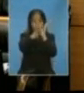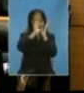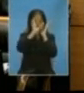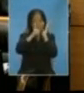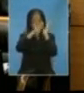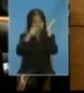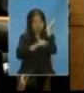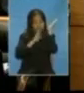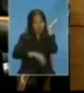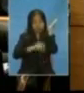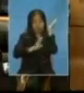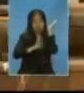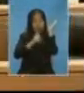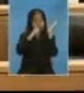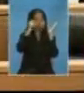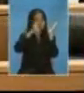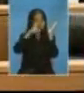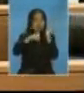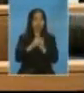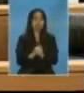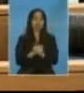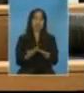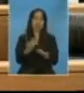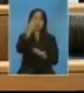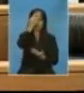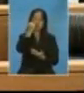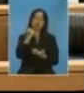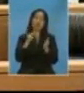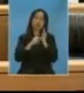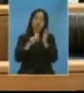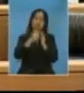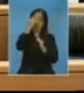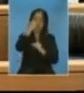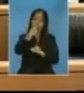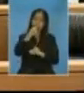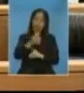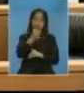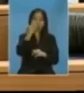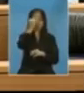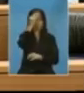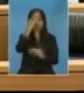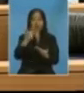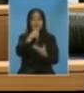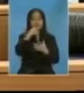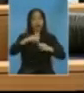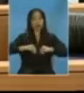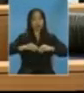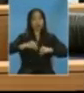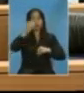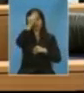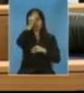ม่ได้ถึงปารังเบซาเราก็บอกมันก็ไม่เชื่อมโลกจริงแล้ววันนี้ก็ยอมรับเอาดอกเบี้ยปัจ